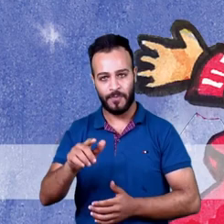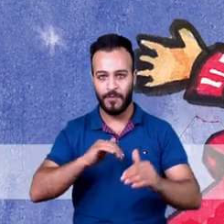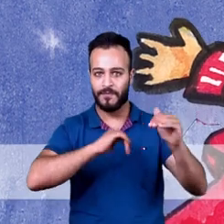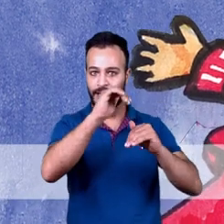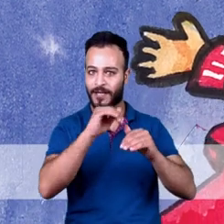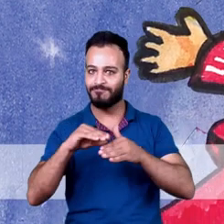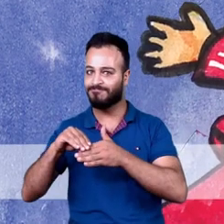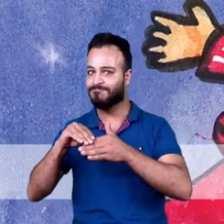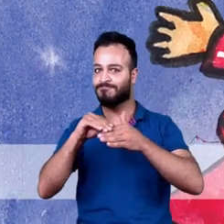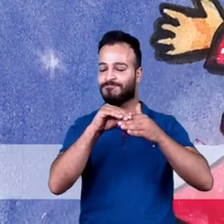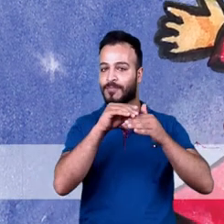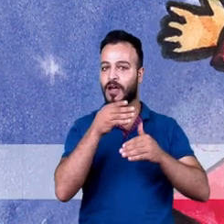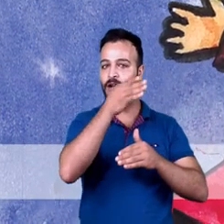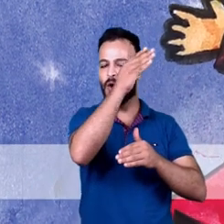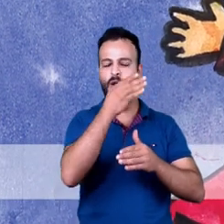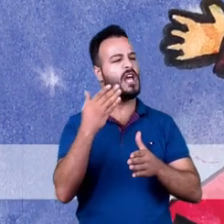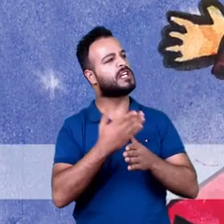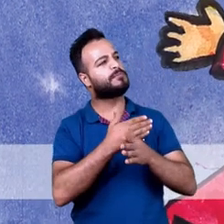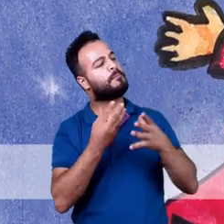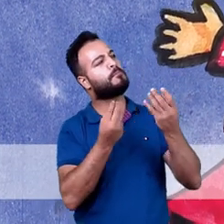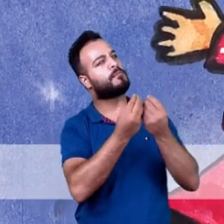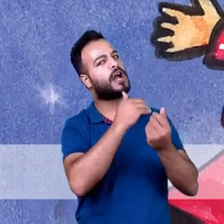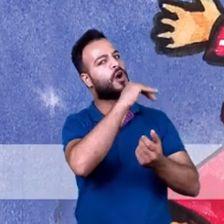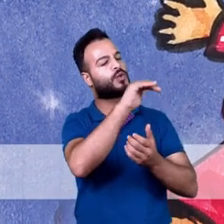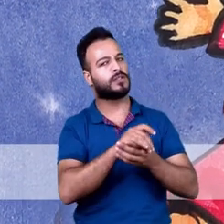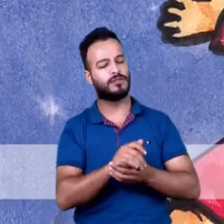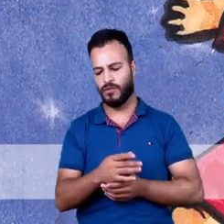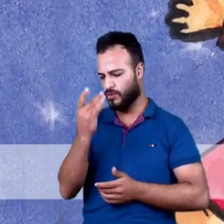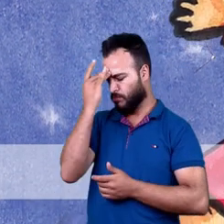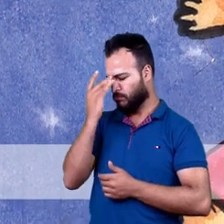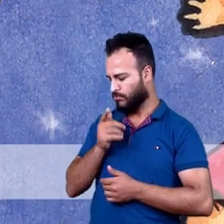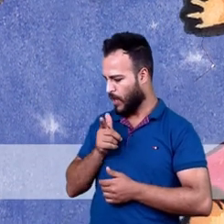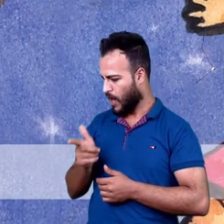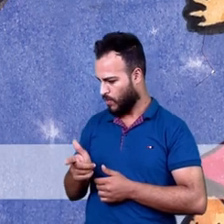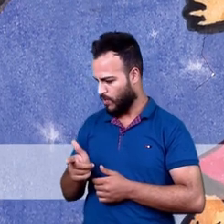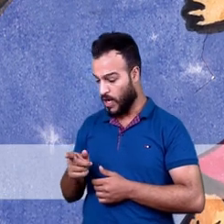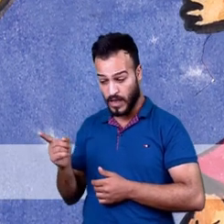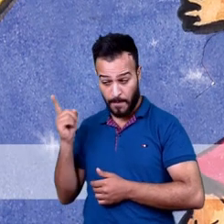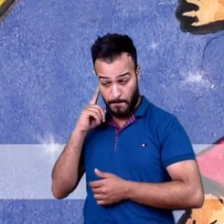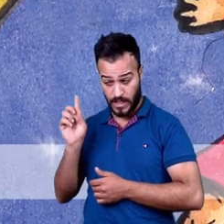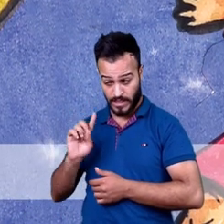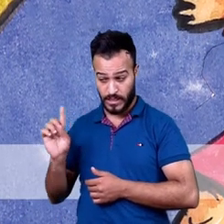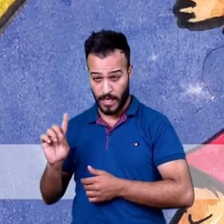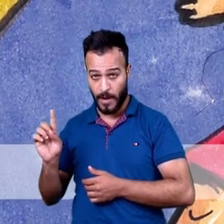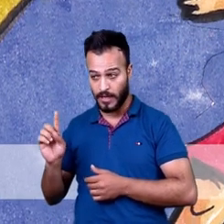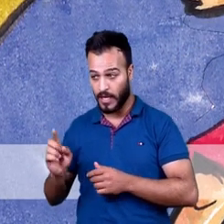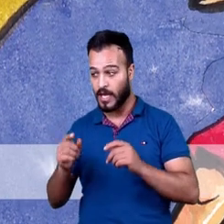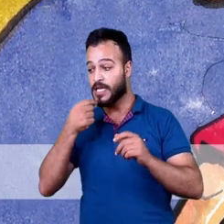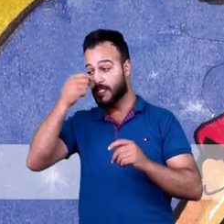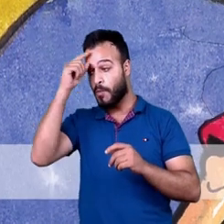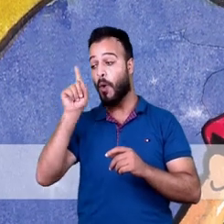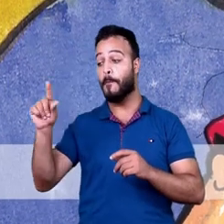وفي الطريق سأل عن السبب فقالت في عجب: ألم تسمع من قبل